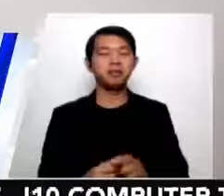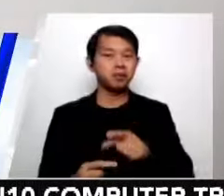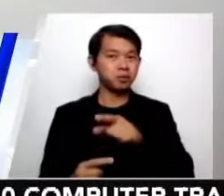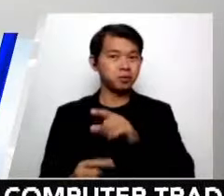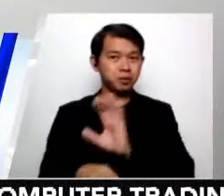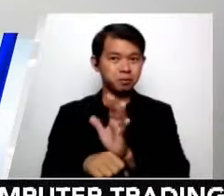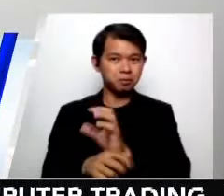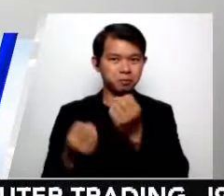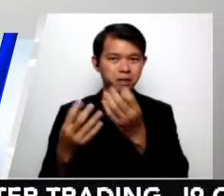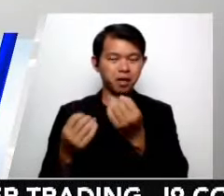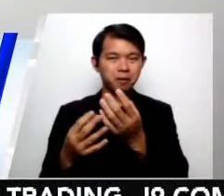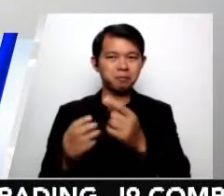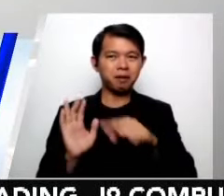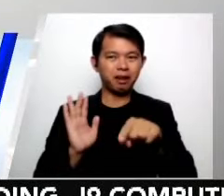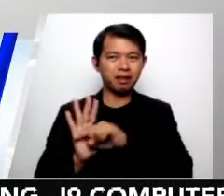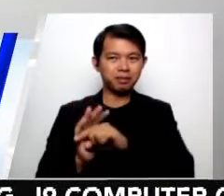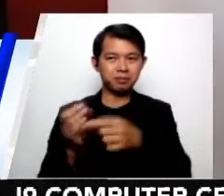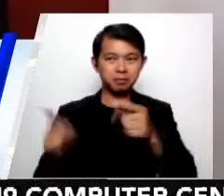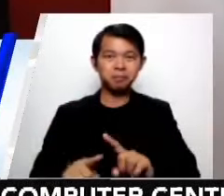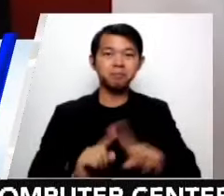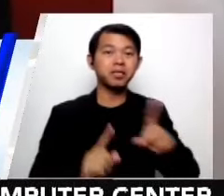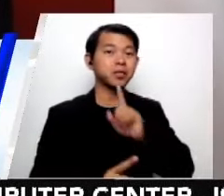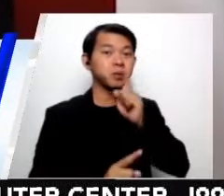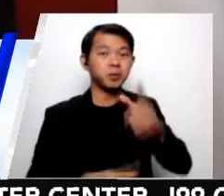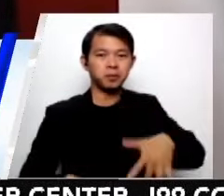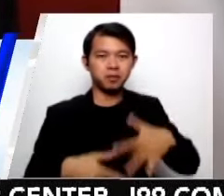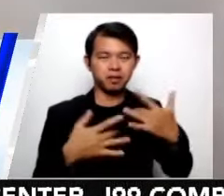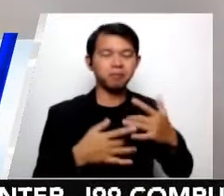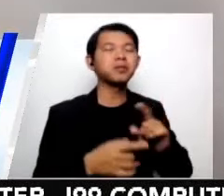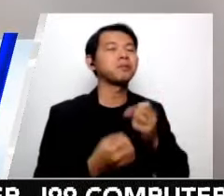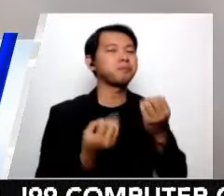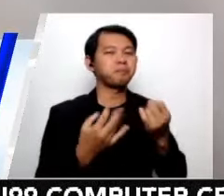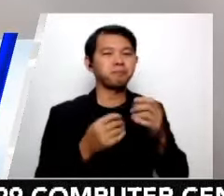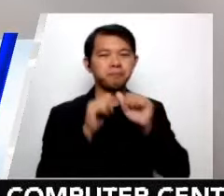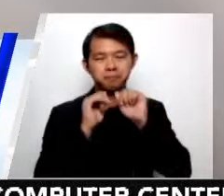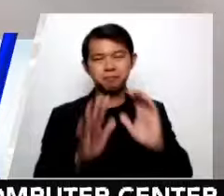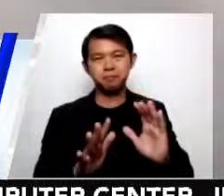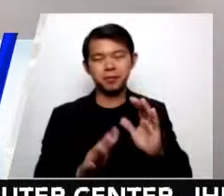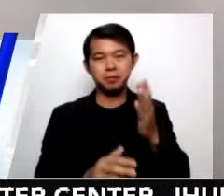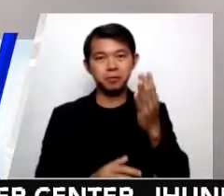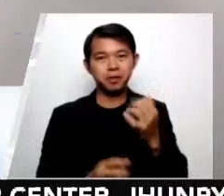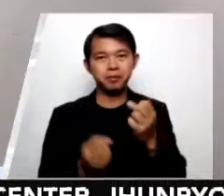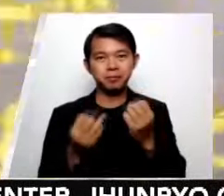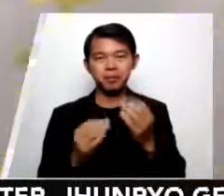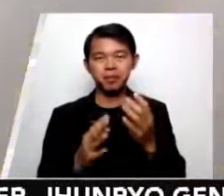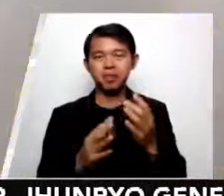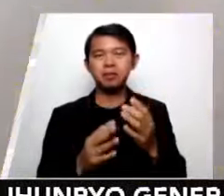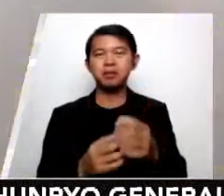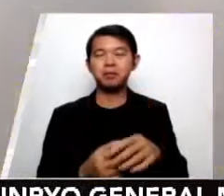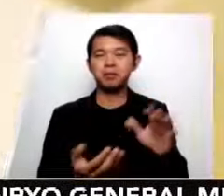in real life, blessed daw si Jen. Bukod sa bagong album, may sinushoot din daw siyang bagong pelikula.